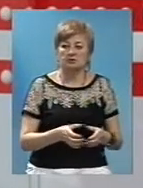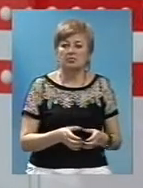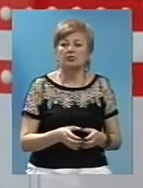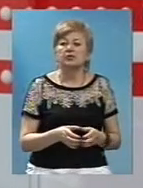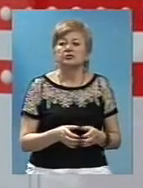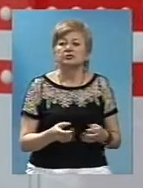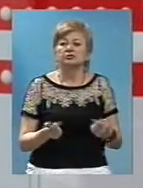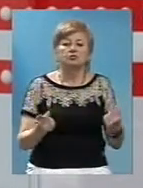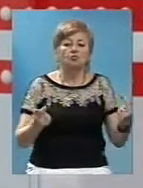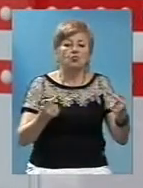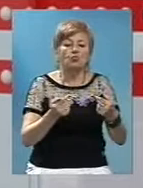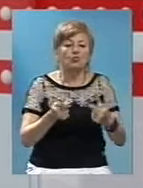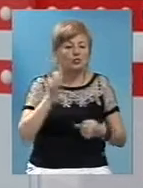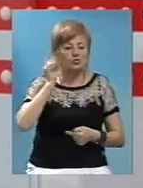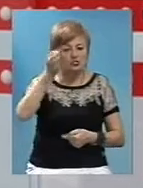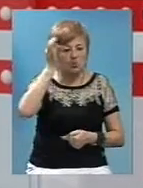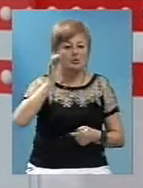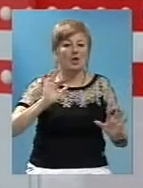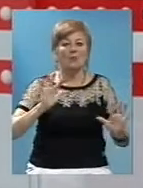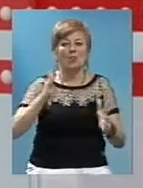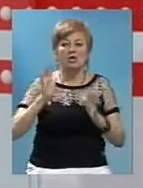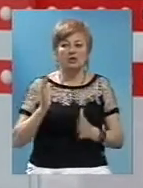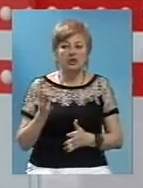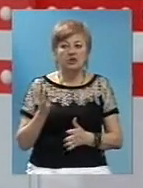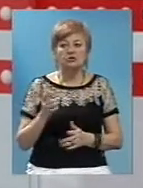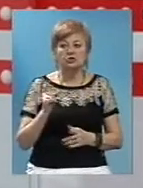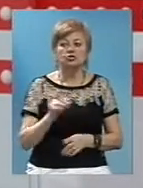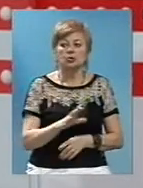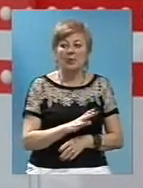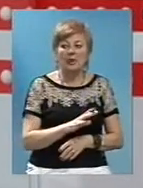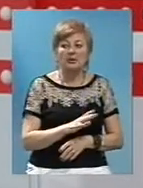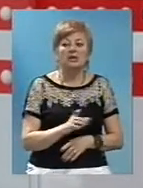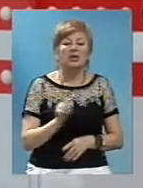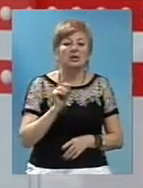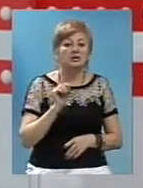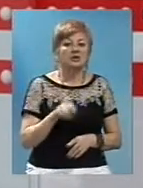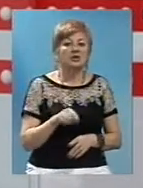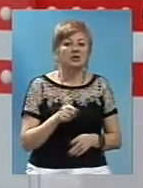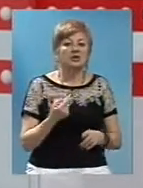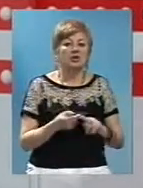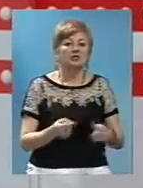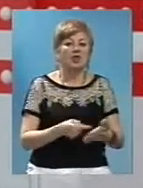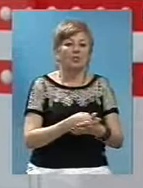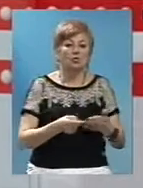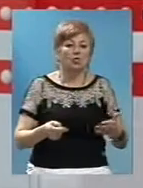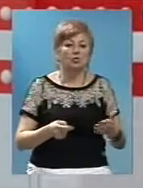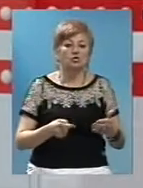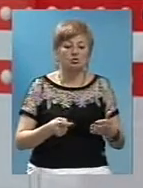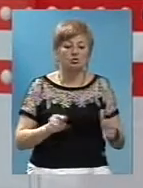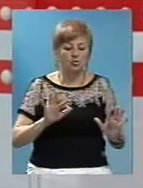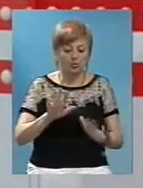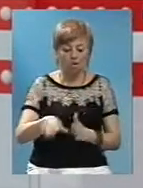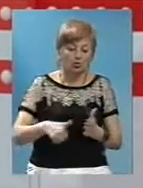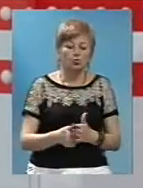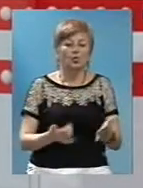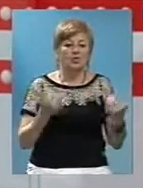визначальну його подію, яка, власне кажучи, і визначила все те, що відбувається далі. І давайте це підкреслимо, відбувається по сьогодні.